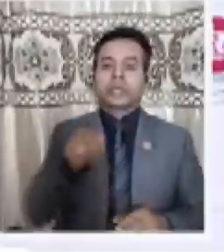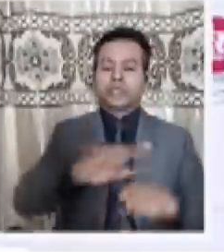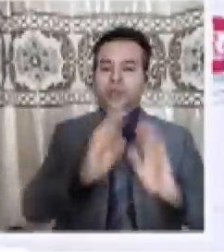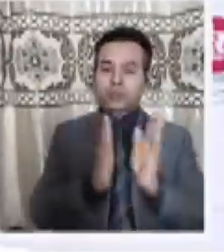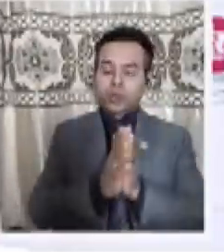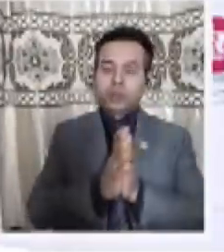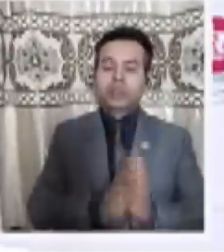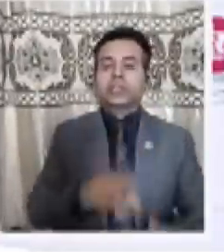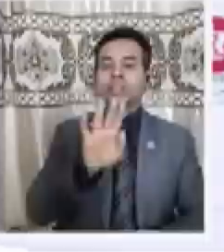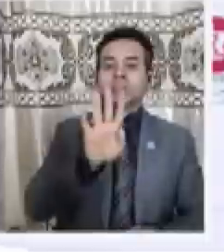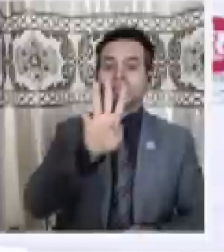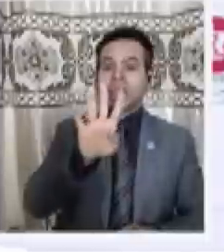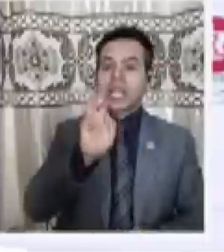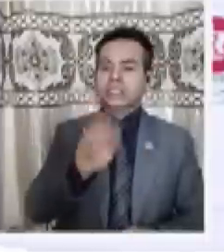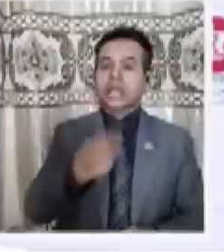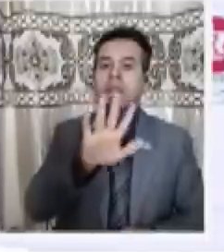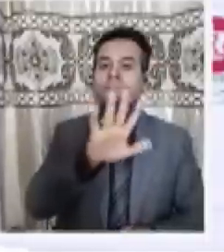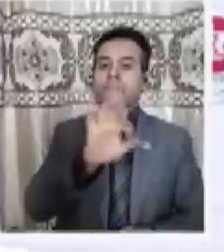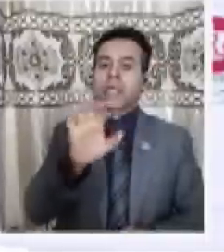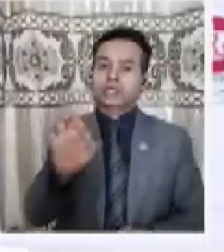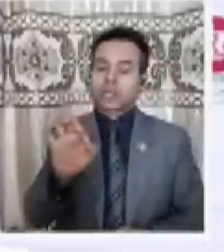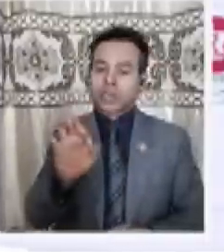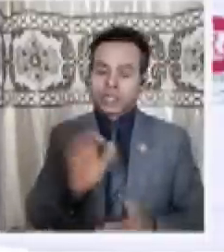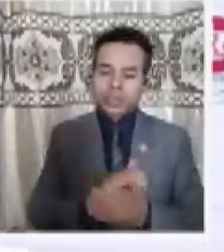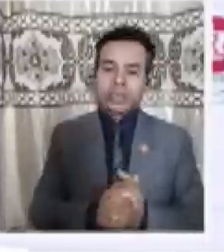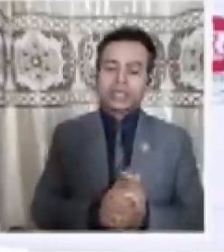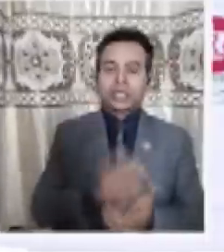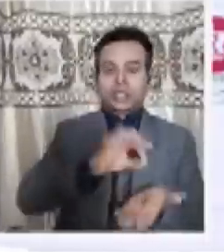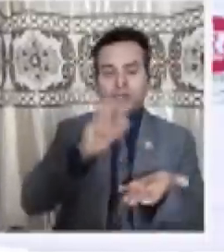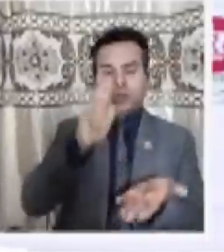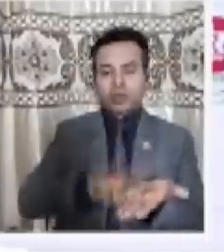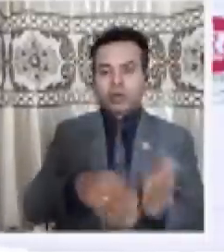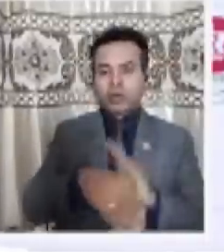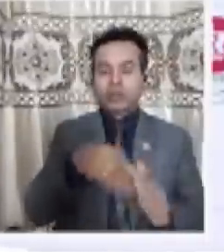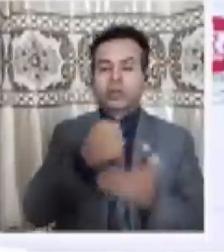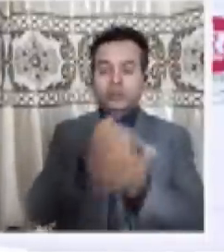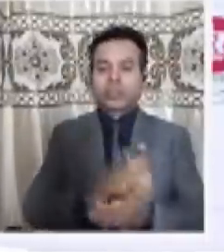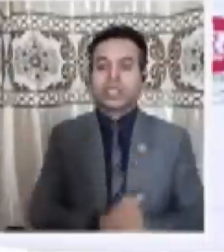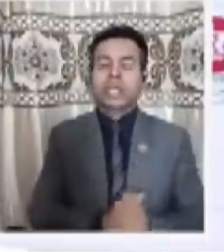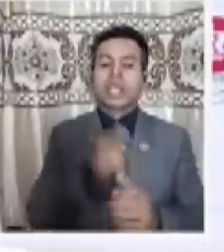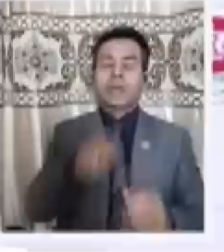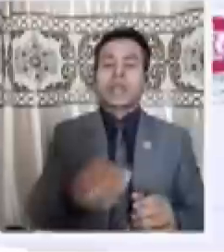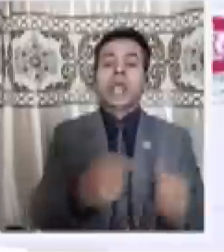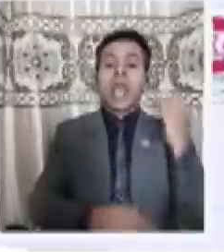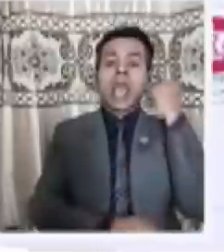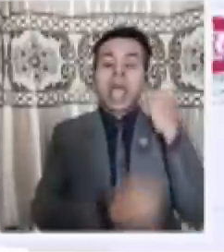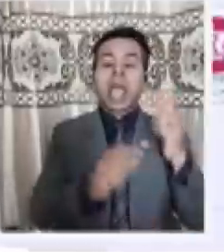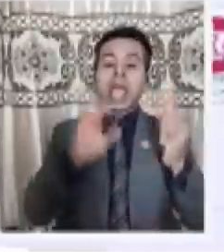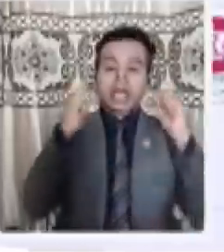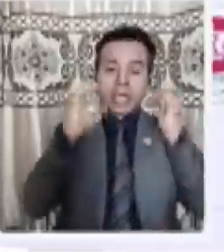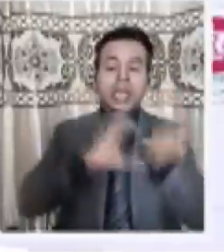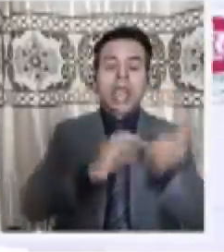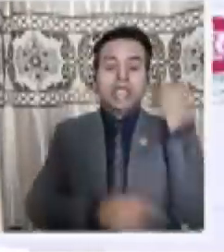4,500 টাকা। তবে ভর্তি রুগী এবং আউটডোর বিভাগের বা বহির্বিভাগের রুগীর জন্য 3,500 টাকায় এই পরীক্ষা করতে হবে।